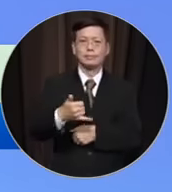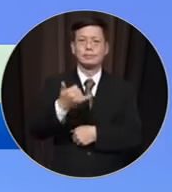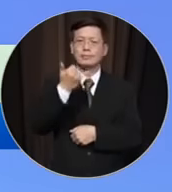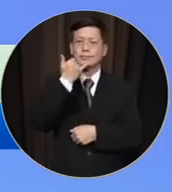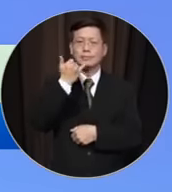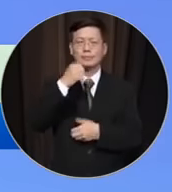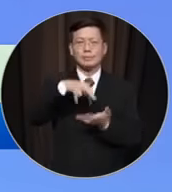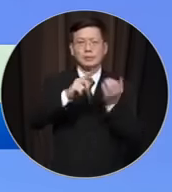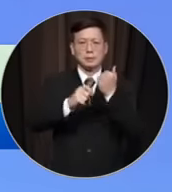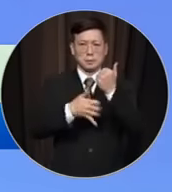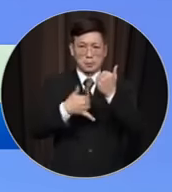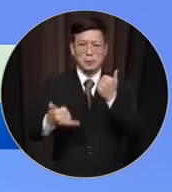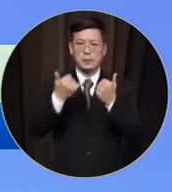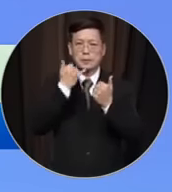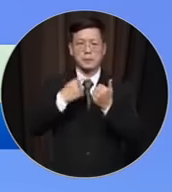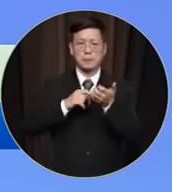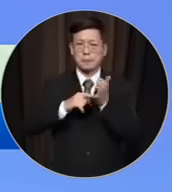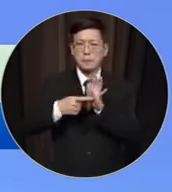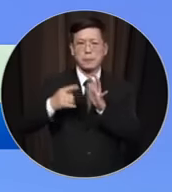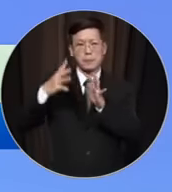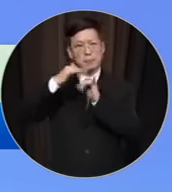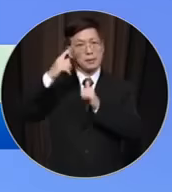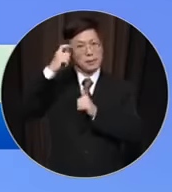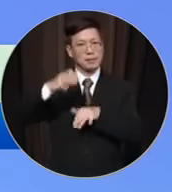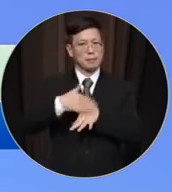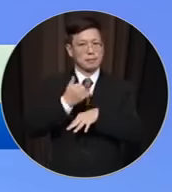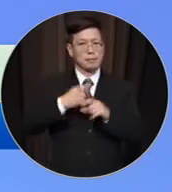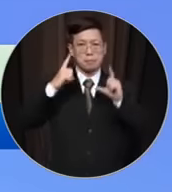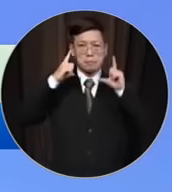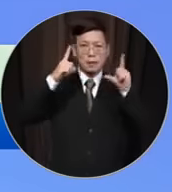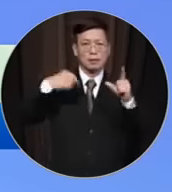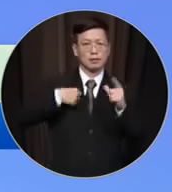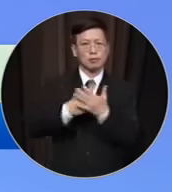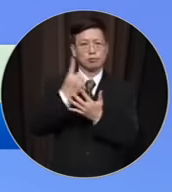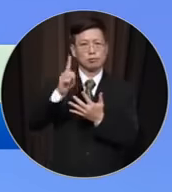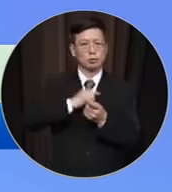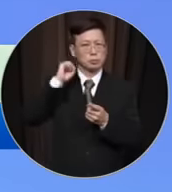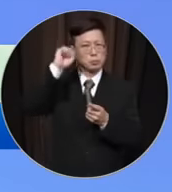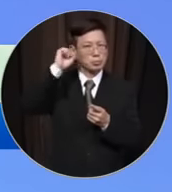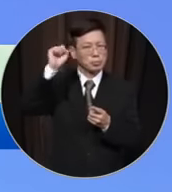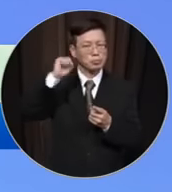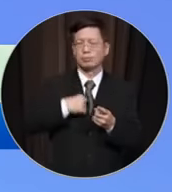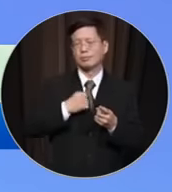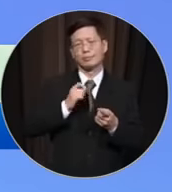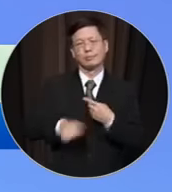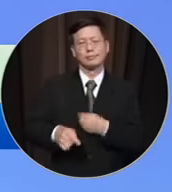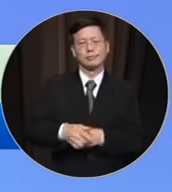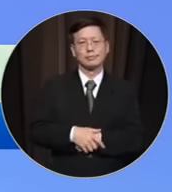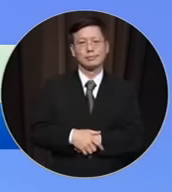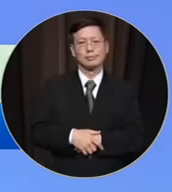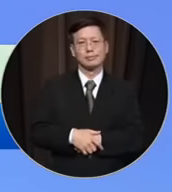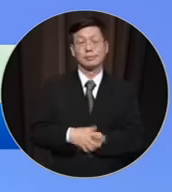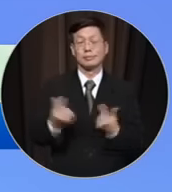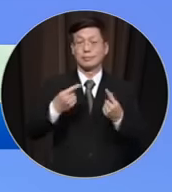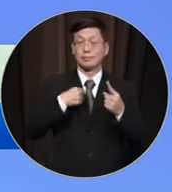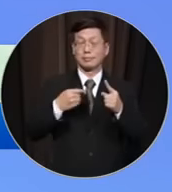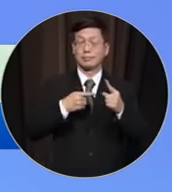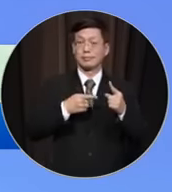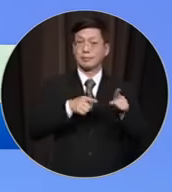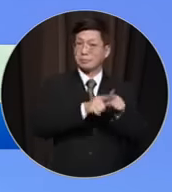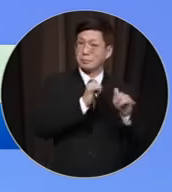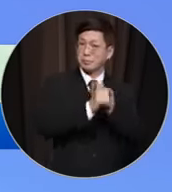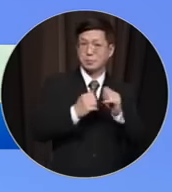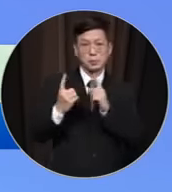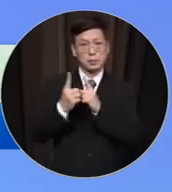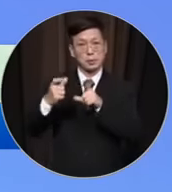反映民意，让走上街头不会成为人民唯一的选择。当然，人民对公共事务